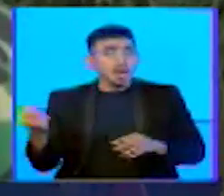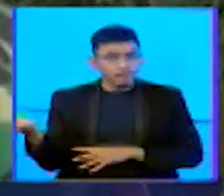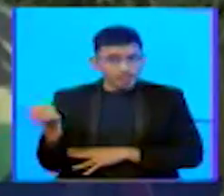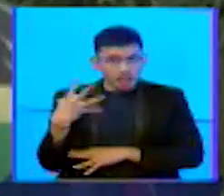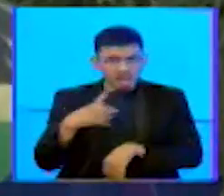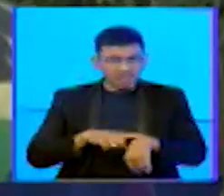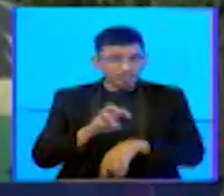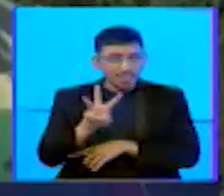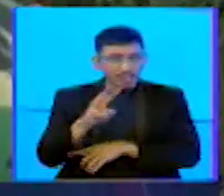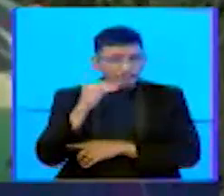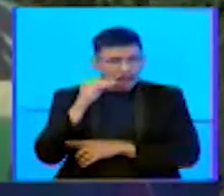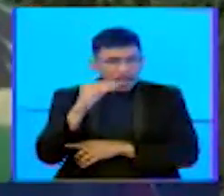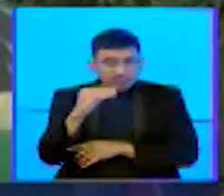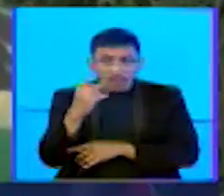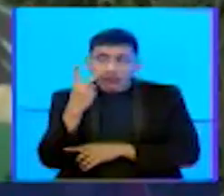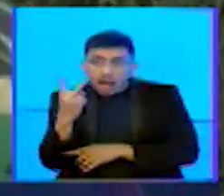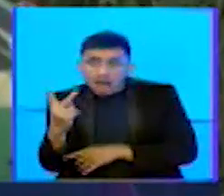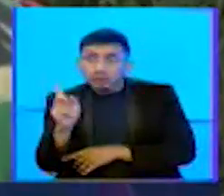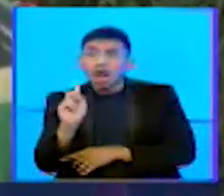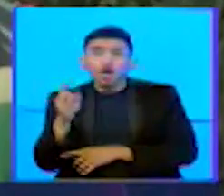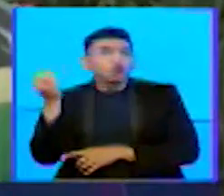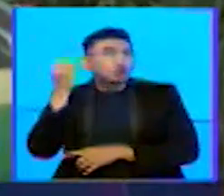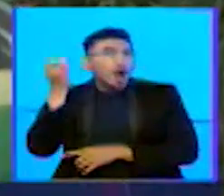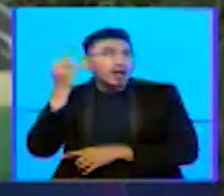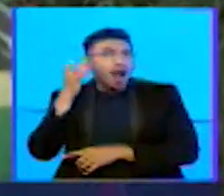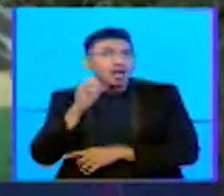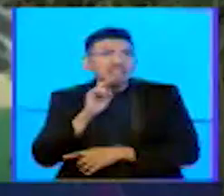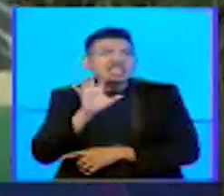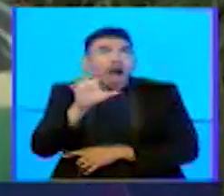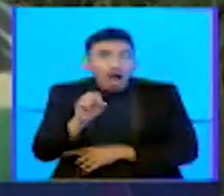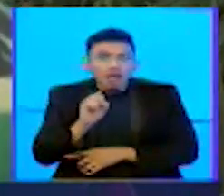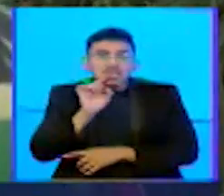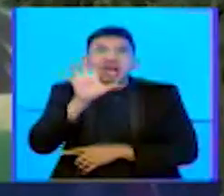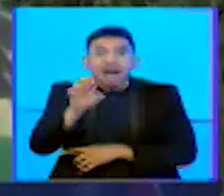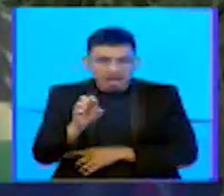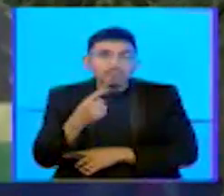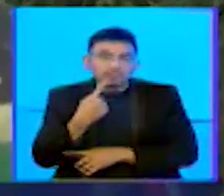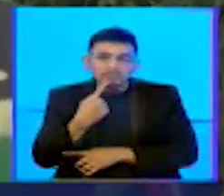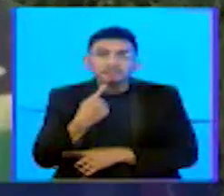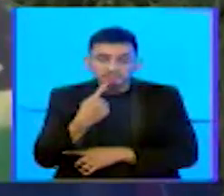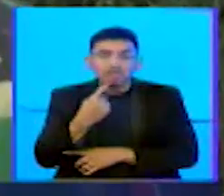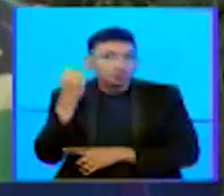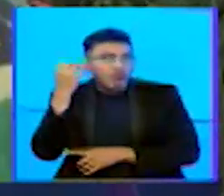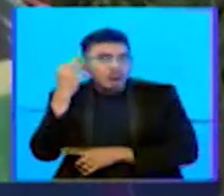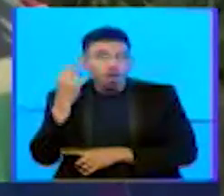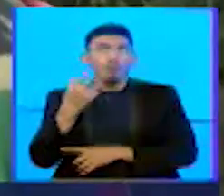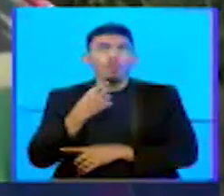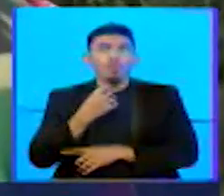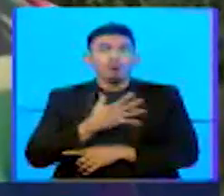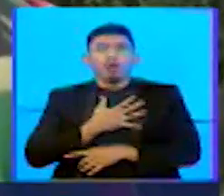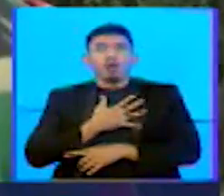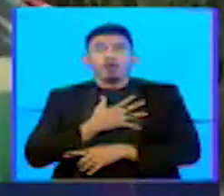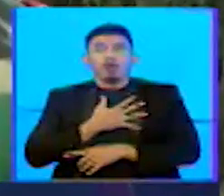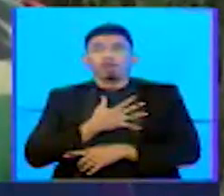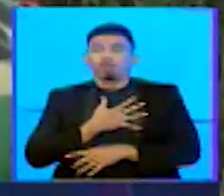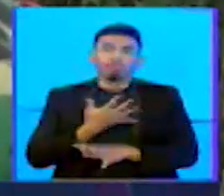tadi ada suara auman mengeram. Itu terus mereka waspada, sempat ketakutan.